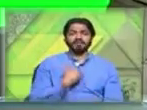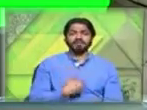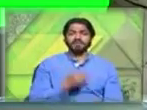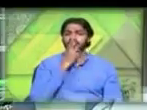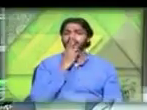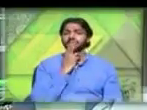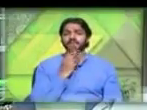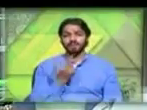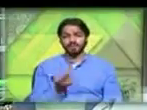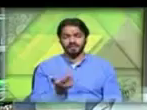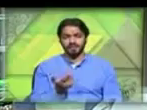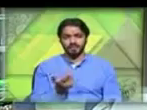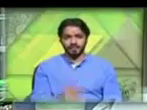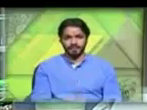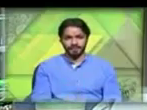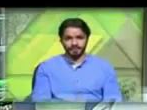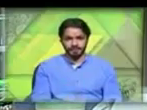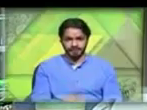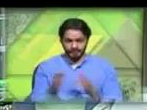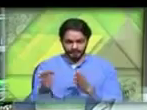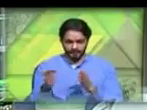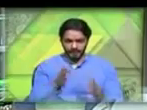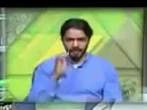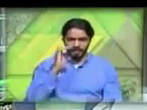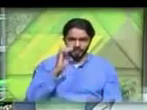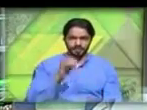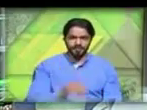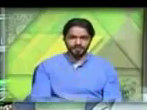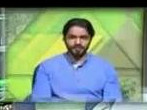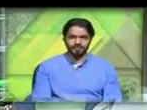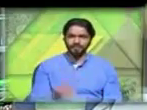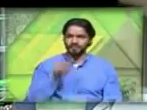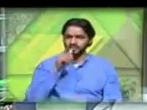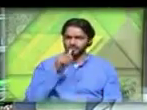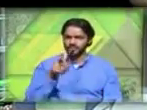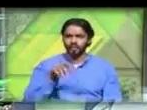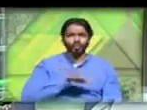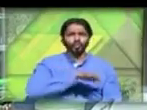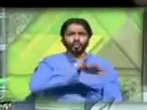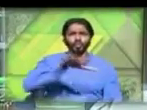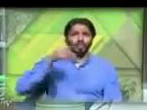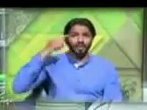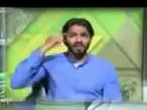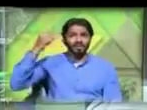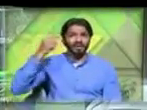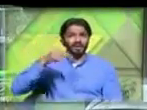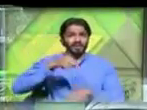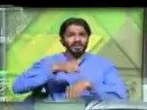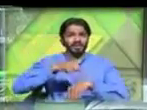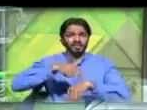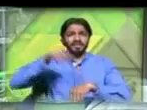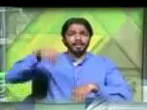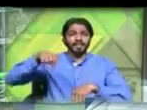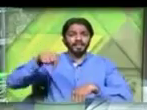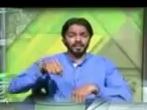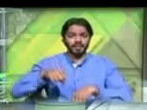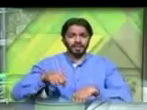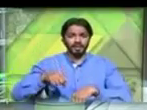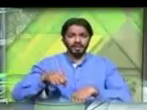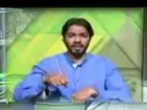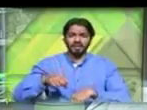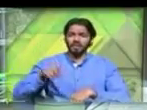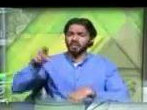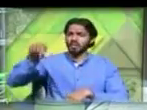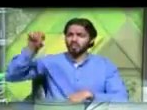الزمان؟ لا، نعيب زماننا والعيب فينا، وما لزماننا عيب سوانا. ونهجو ذا